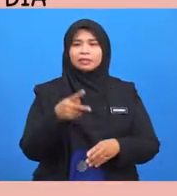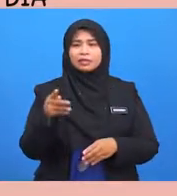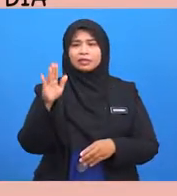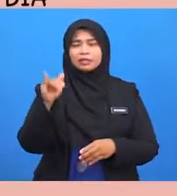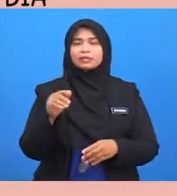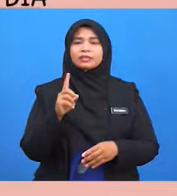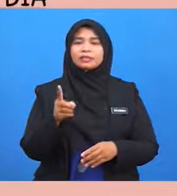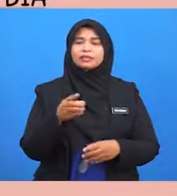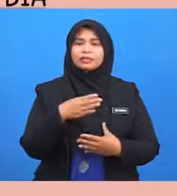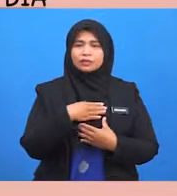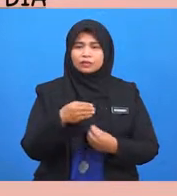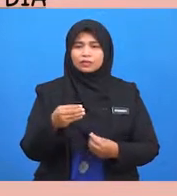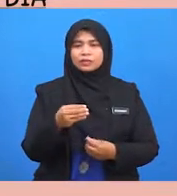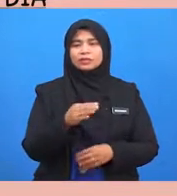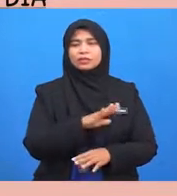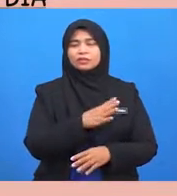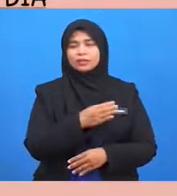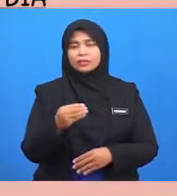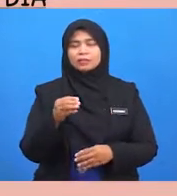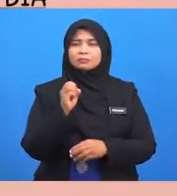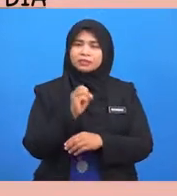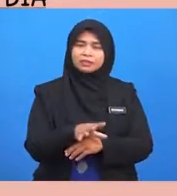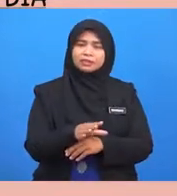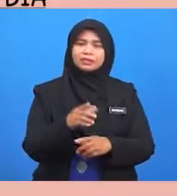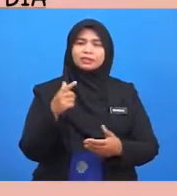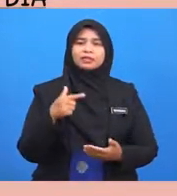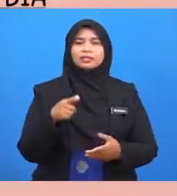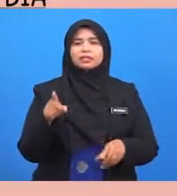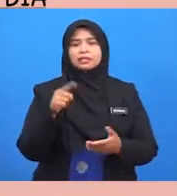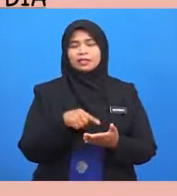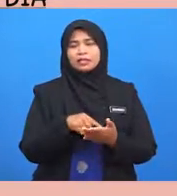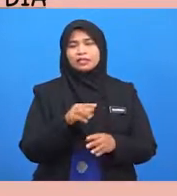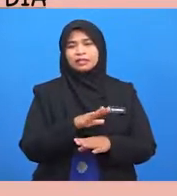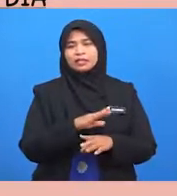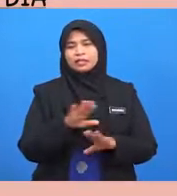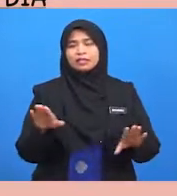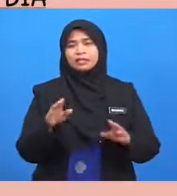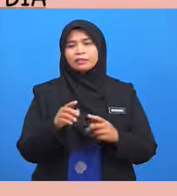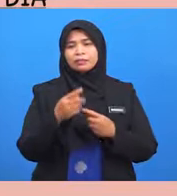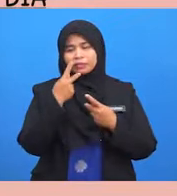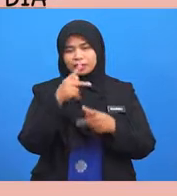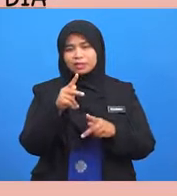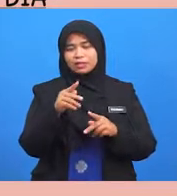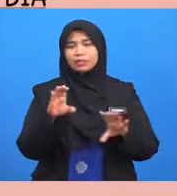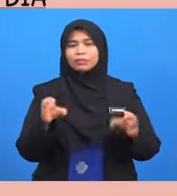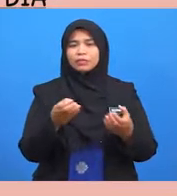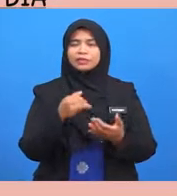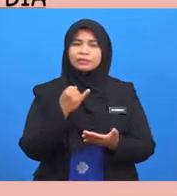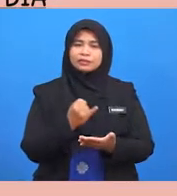dia suka dan benci, selagi tidak diperintahkan melakukan